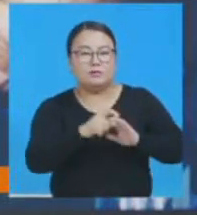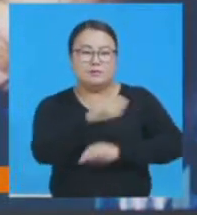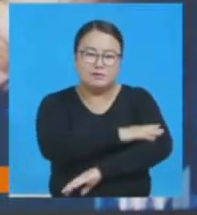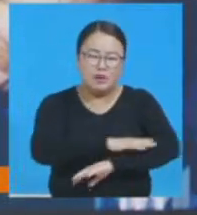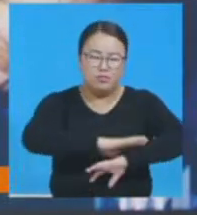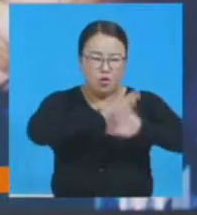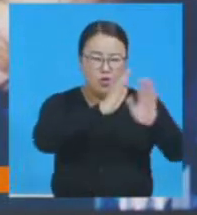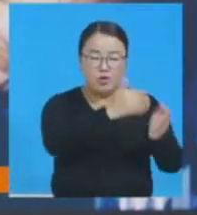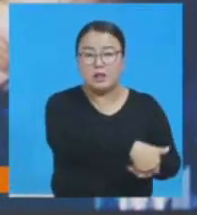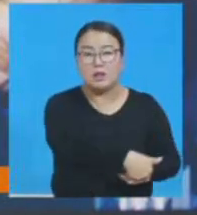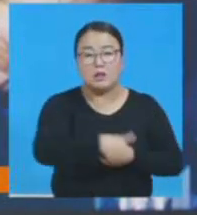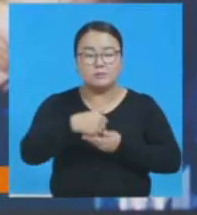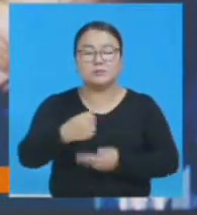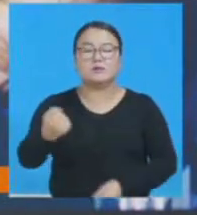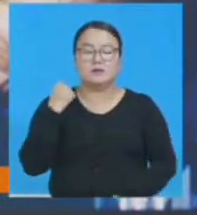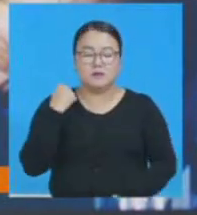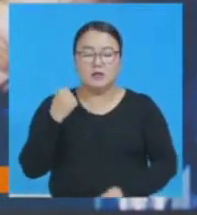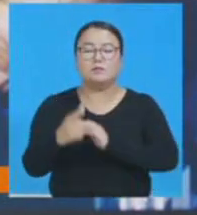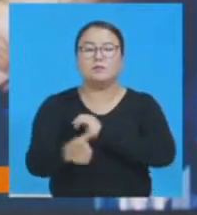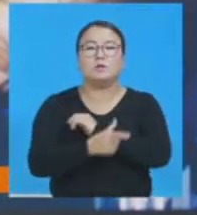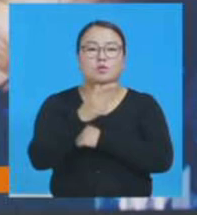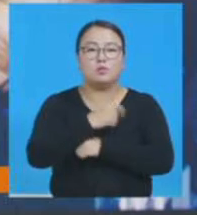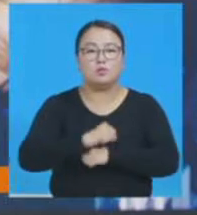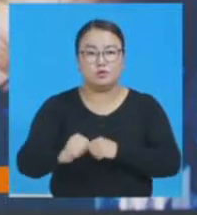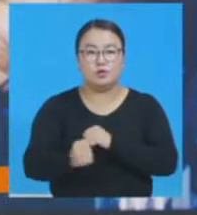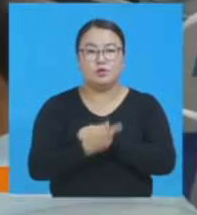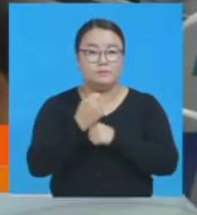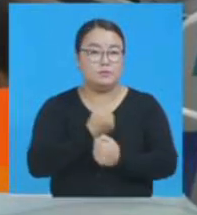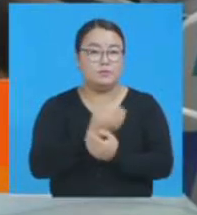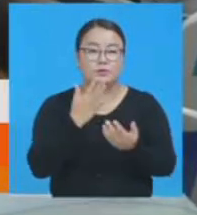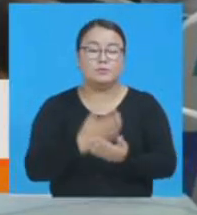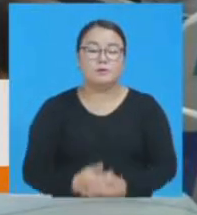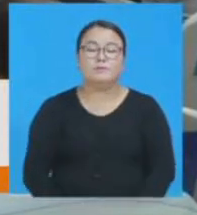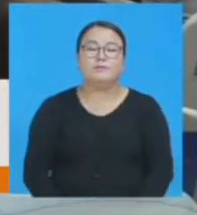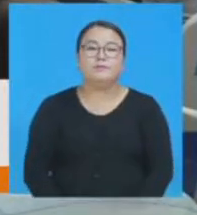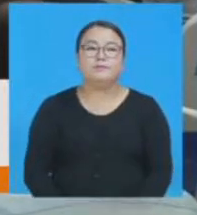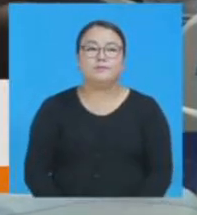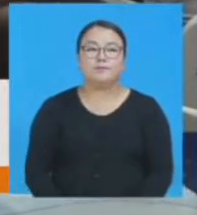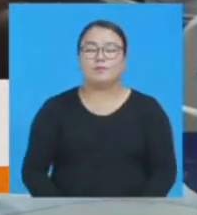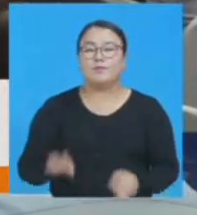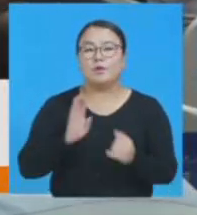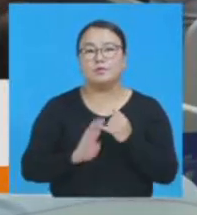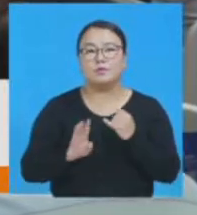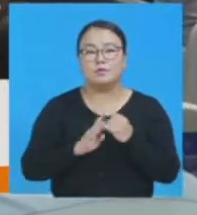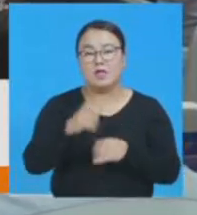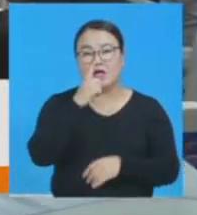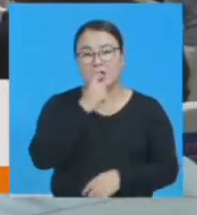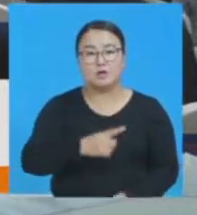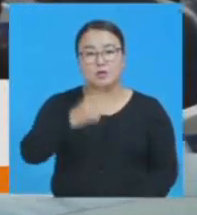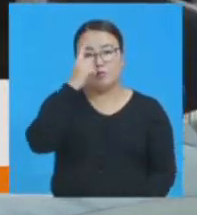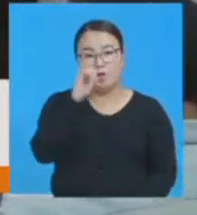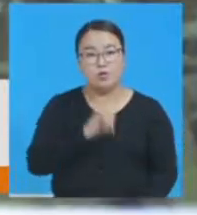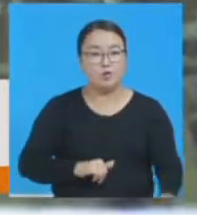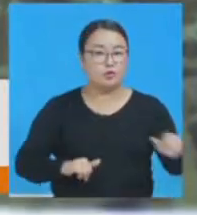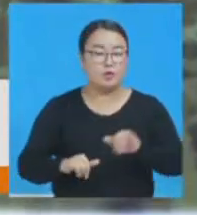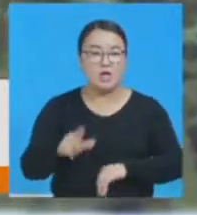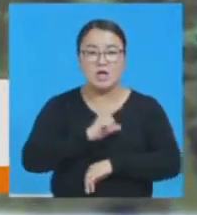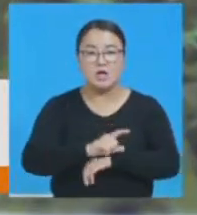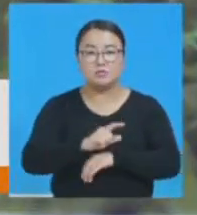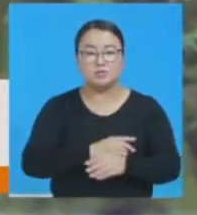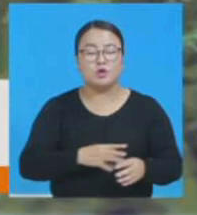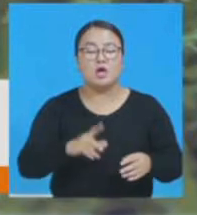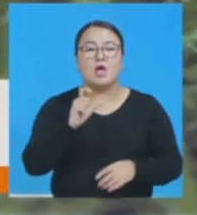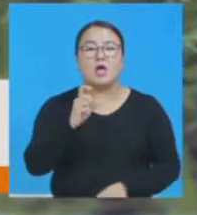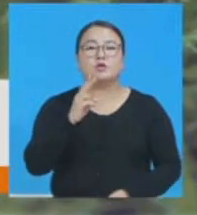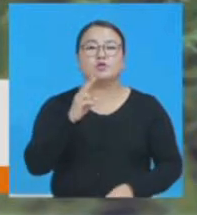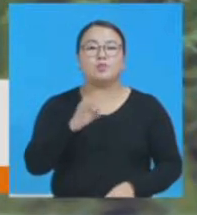дэмжлэг үзүүлж чадна гэж мэрэгжилтнүүд нь онцолжээ. Сүүлийн жилүүдэд Хятад Монголын экспогийн тусламжтайгаар Хятад